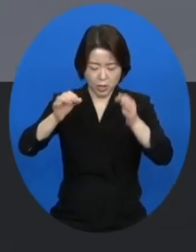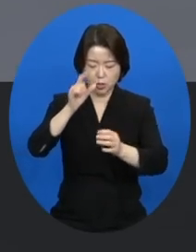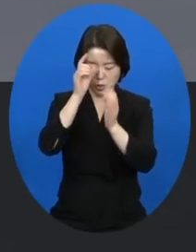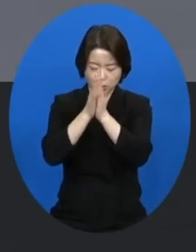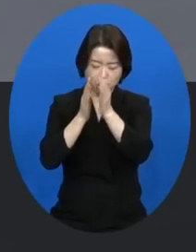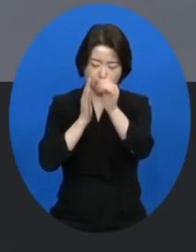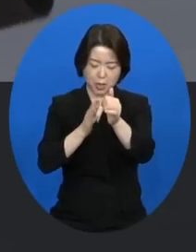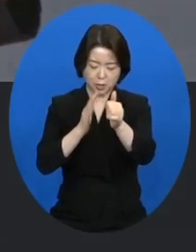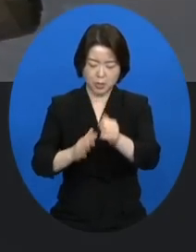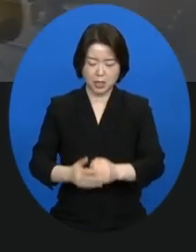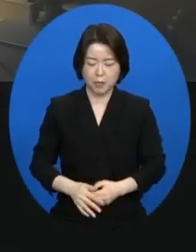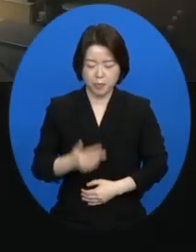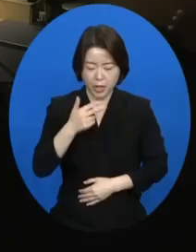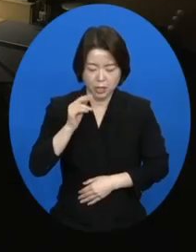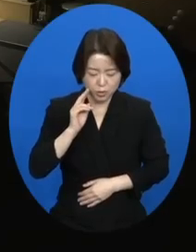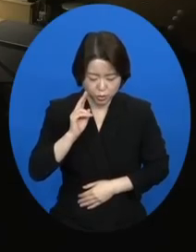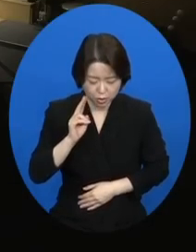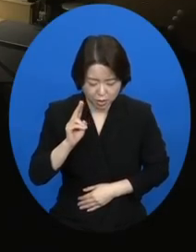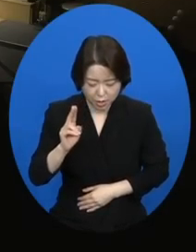기도하겠습니다. 주여,